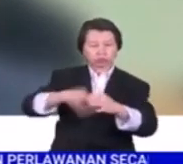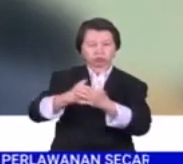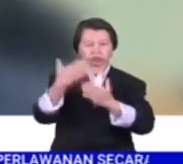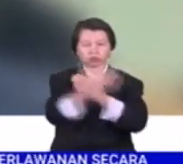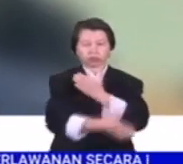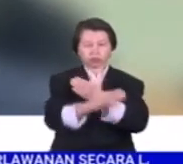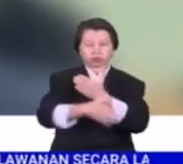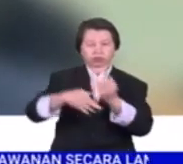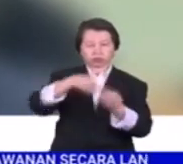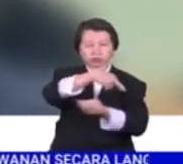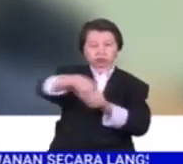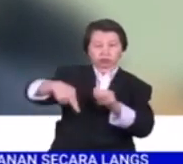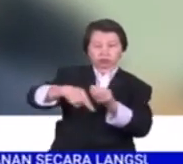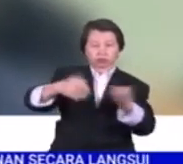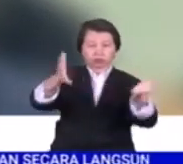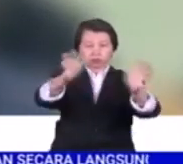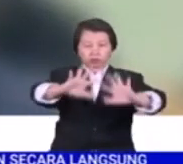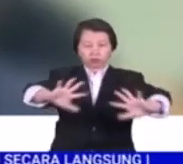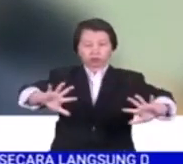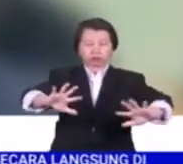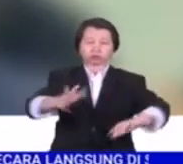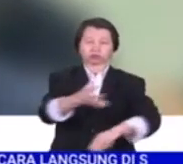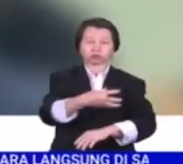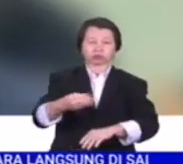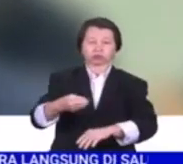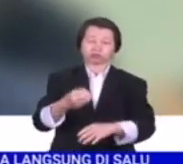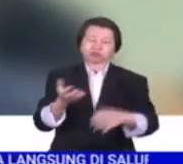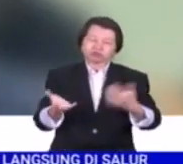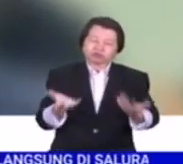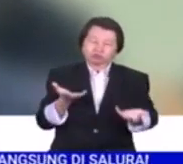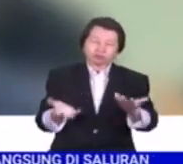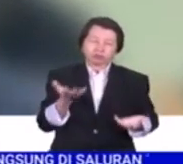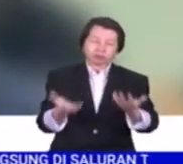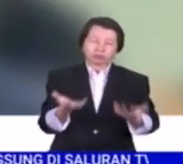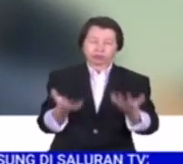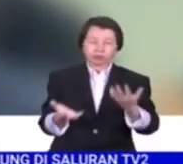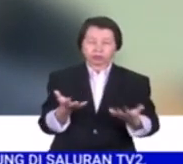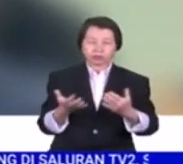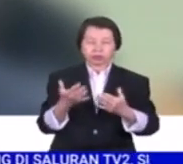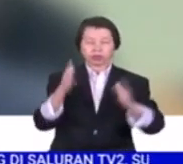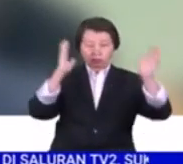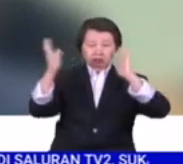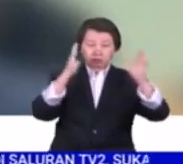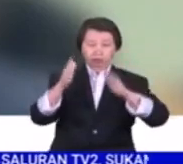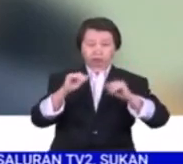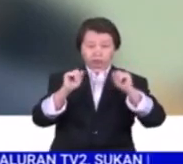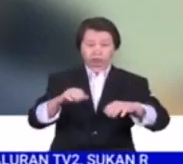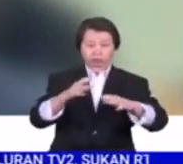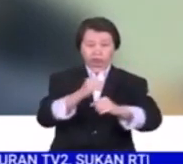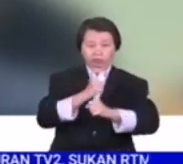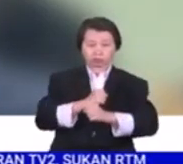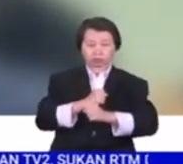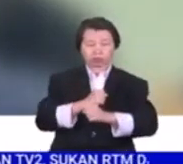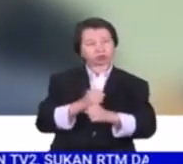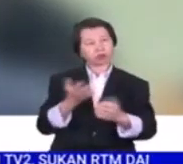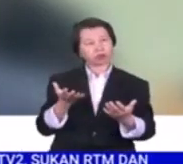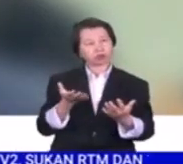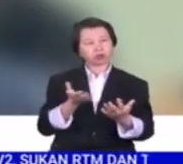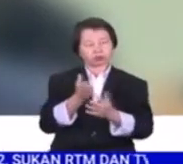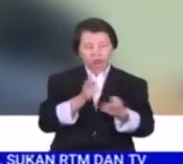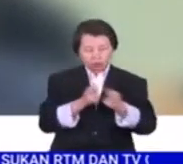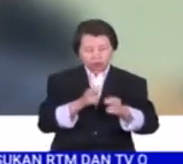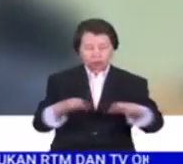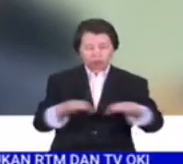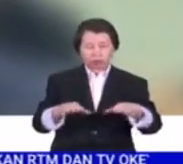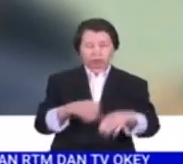negara di rantau ASEAN. Dan mungkin negara kita dapat melalui usaha